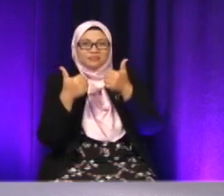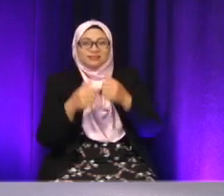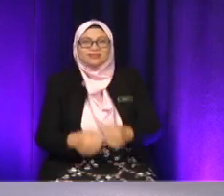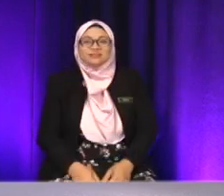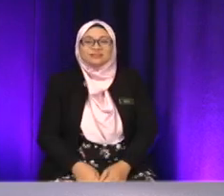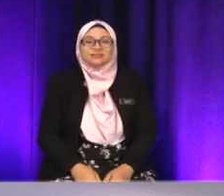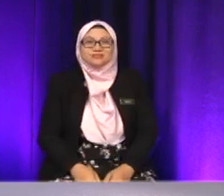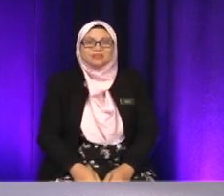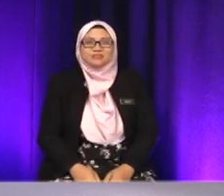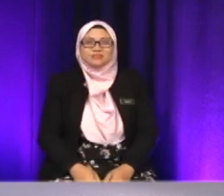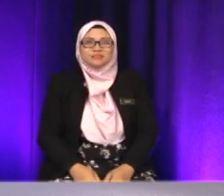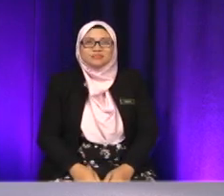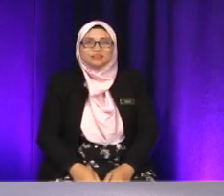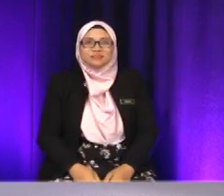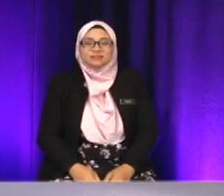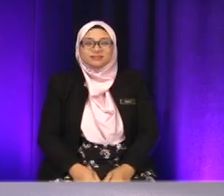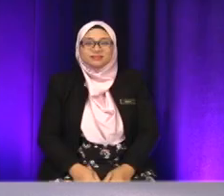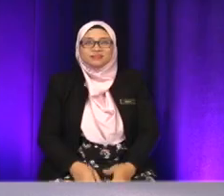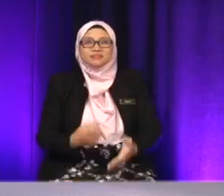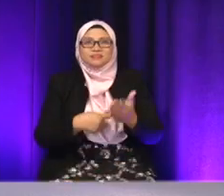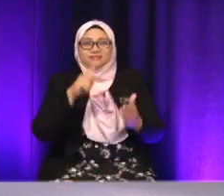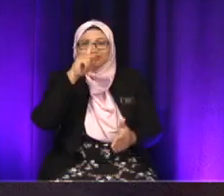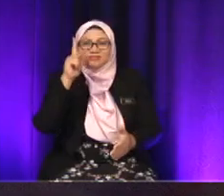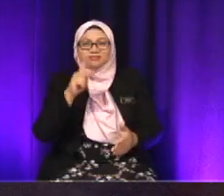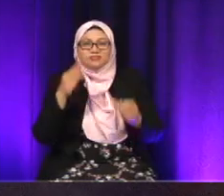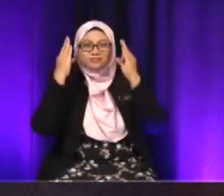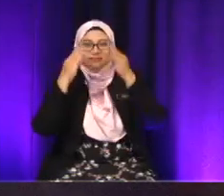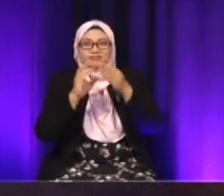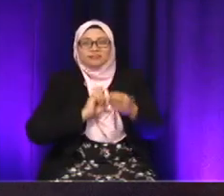hebat sekali Baiklah Cikgu Apakah fokus